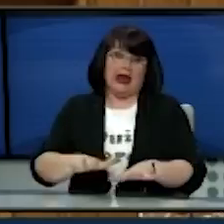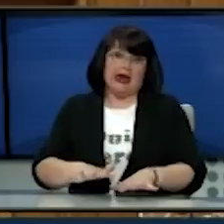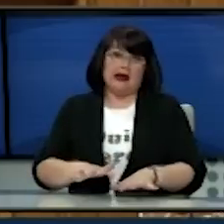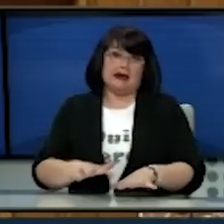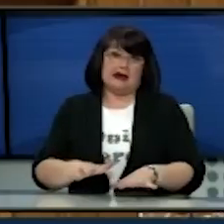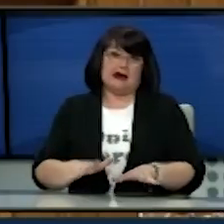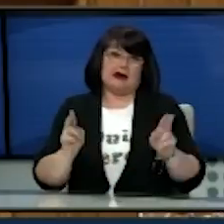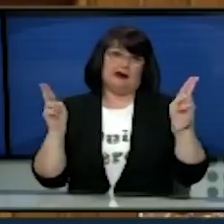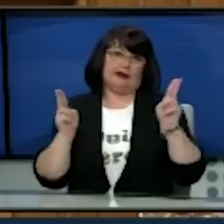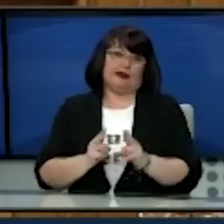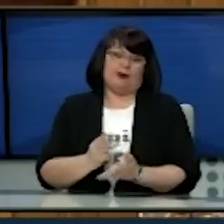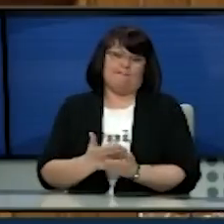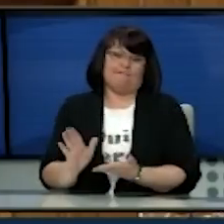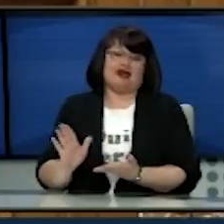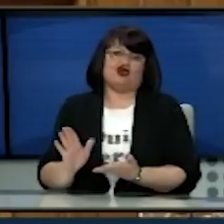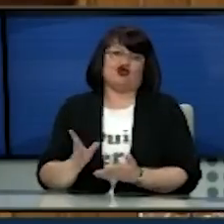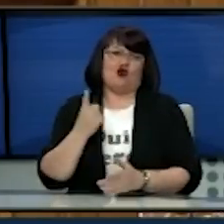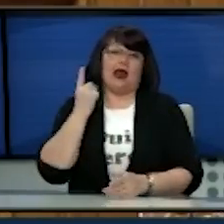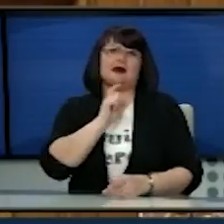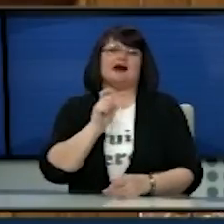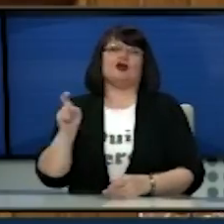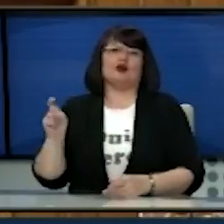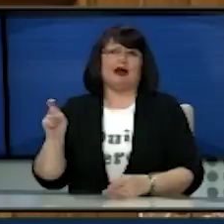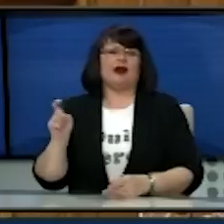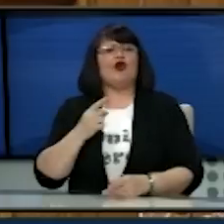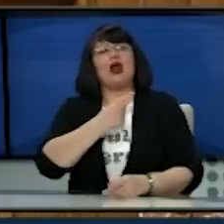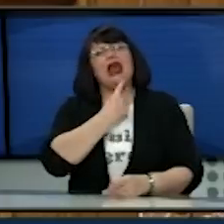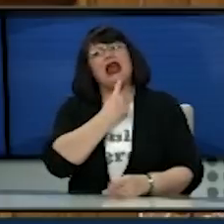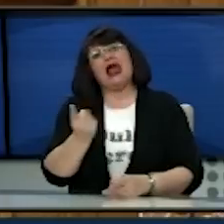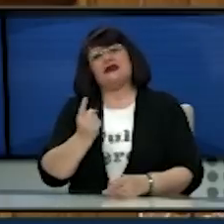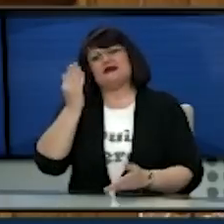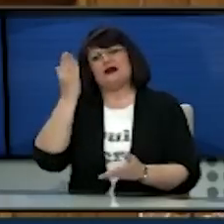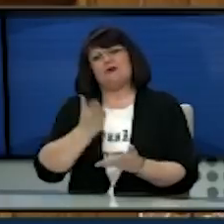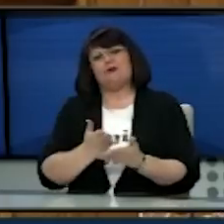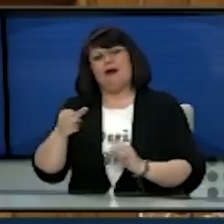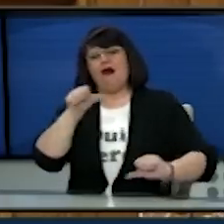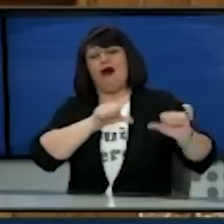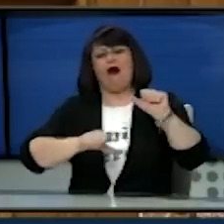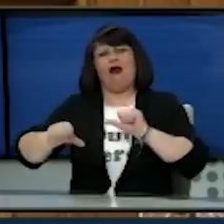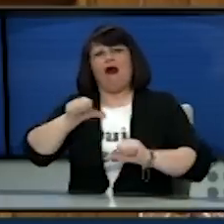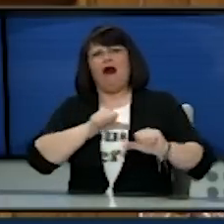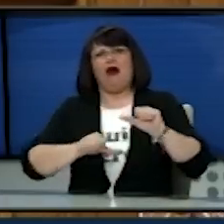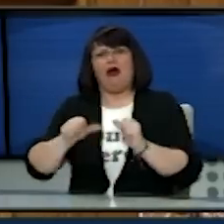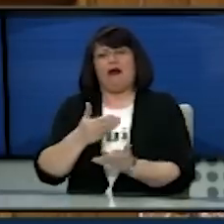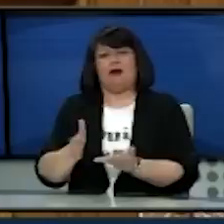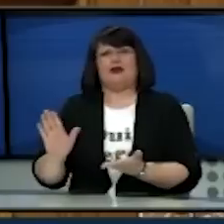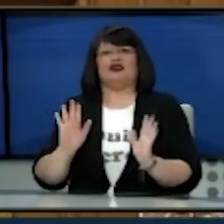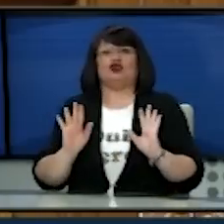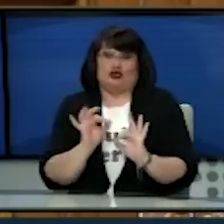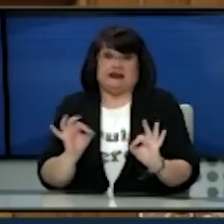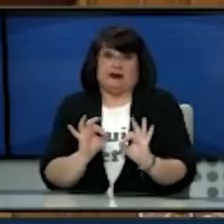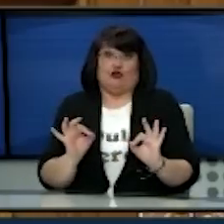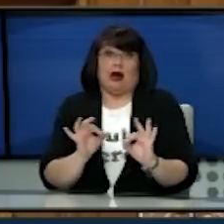εμφανίζονται πεσμένοι στο μισό από το 1 εκατομμύριο που είναι σήμερα. Με αλχημίες, ναι, μπορείτε να τα καταφέρετε,